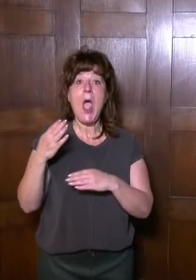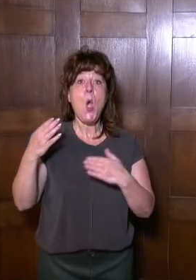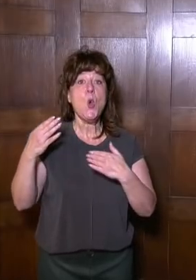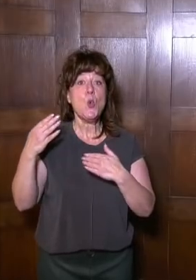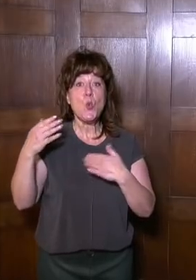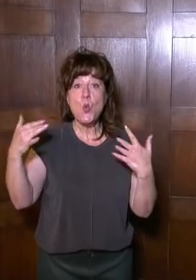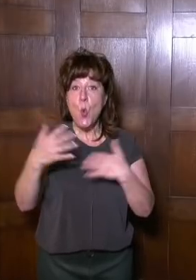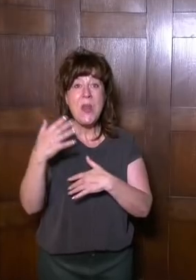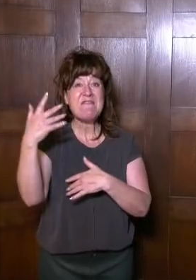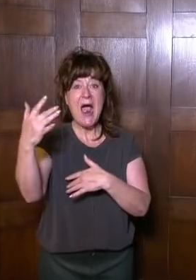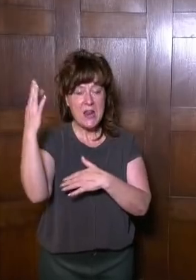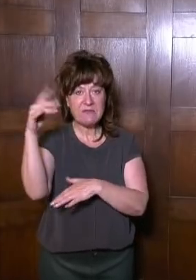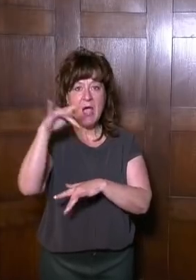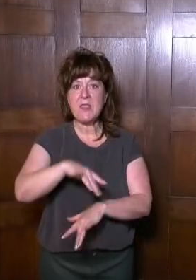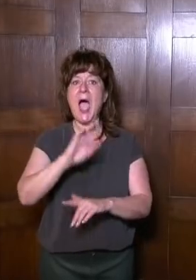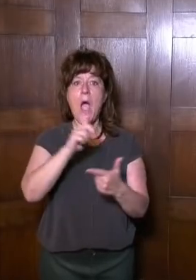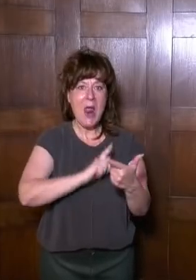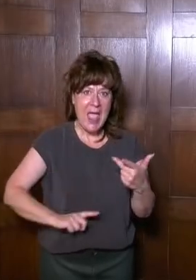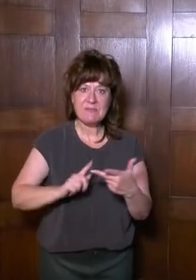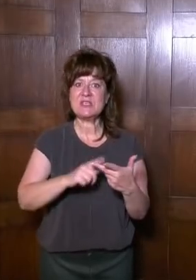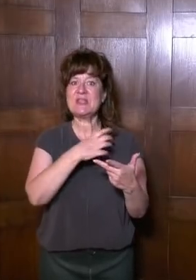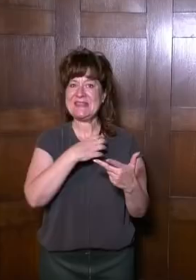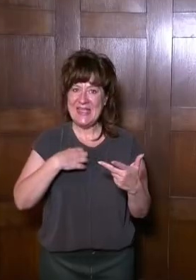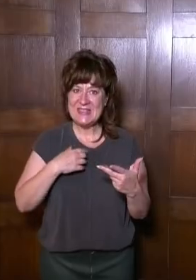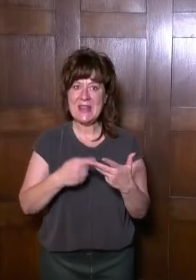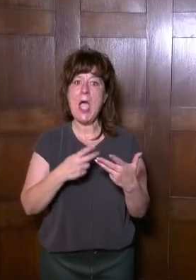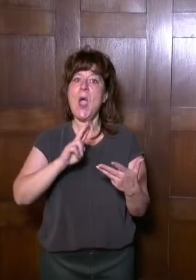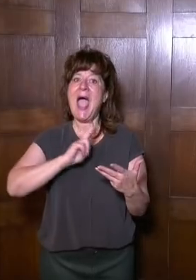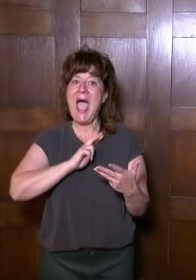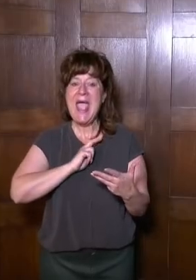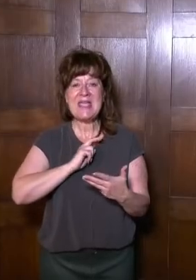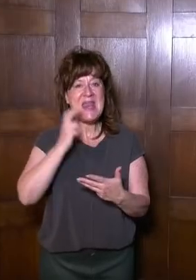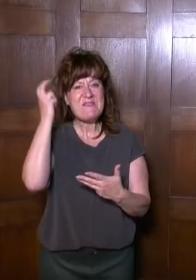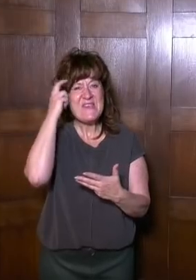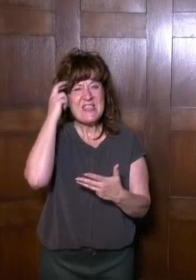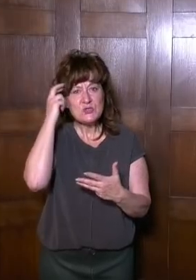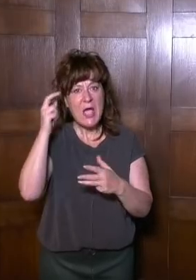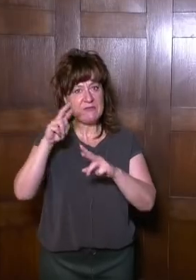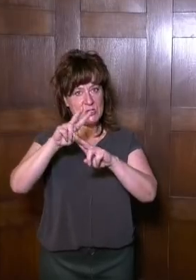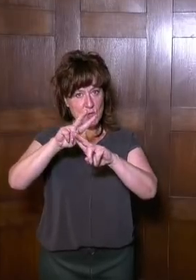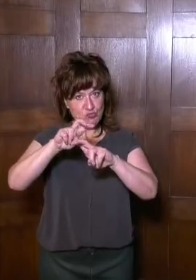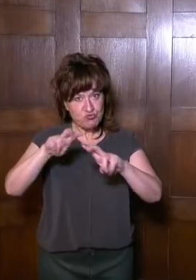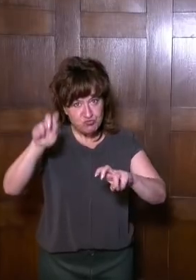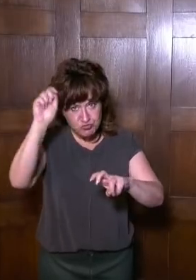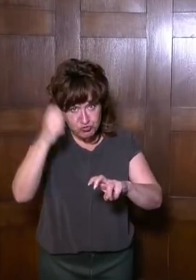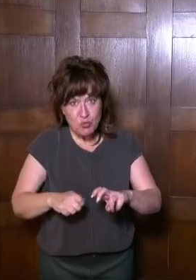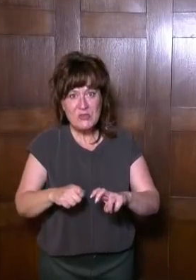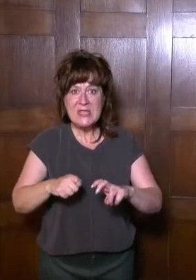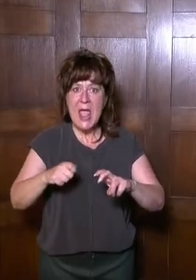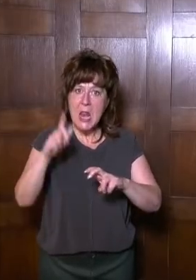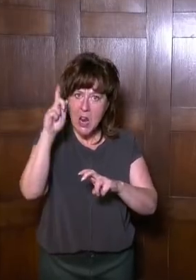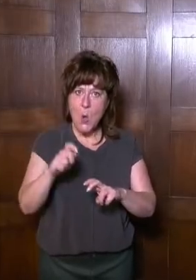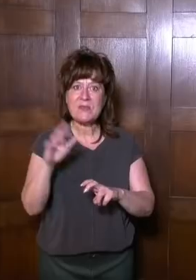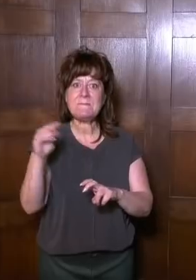auch Leute aus Leipzig da gehabt, aus Dresden. Wir haben eigene wissenschaftliche Studien, viele davon in Gang gesetzt. Wir haben mit der